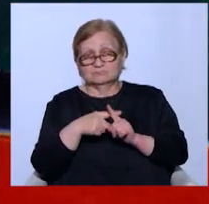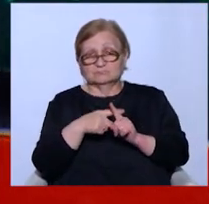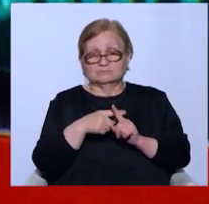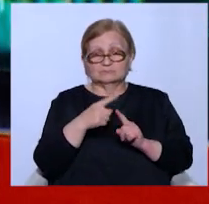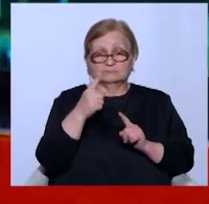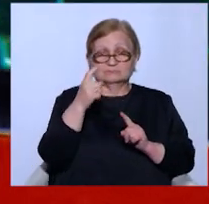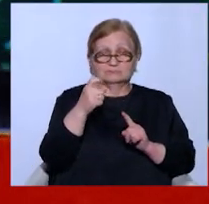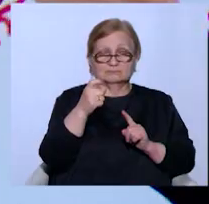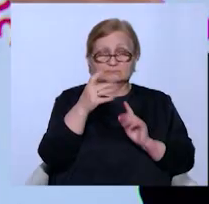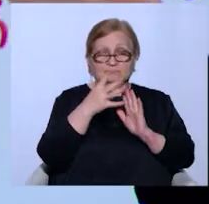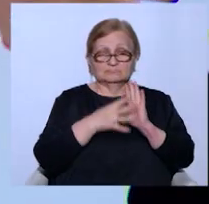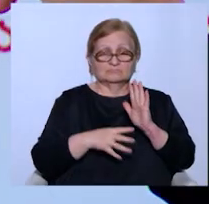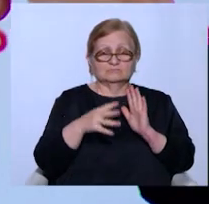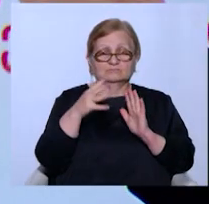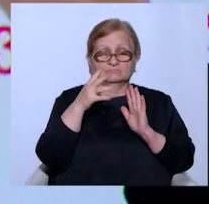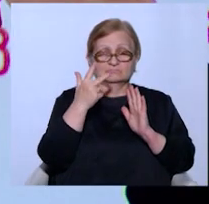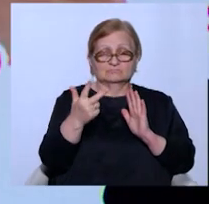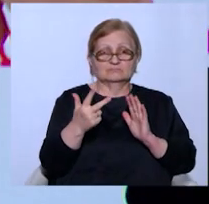არის 193.